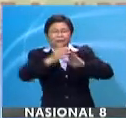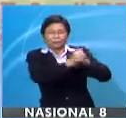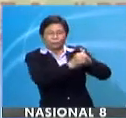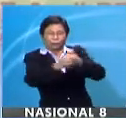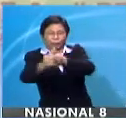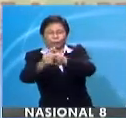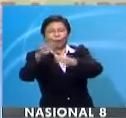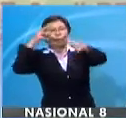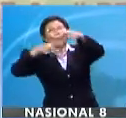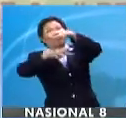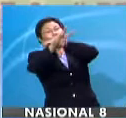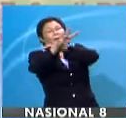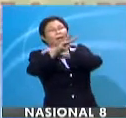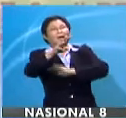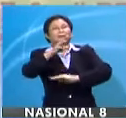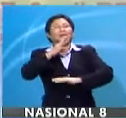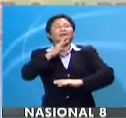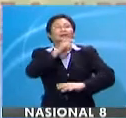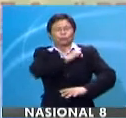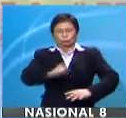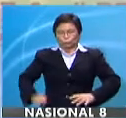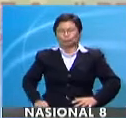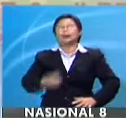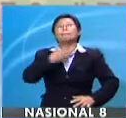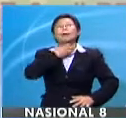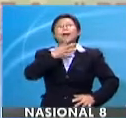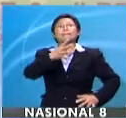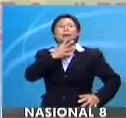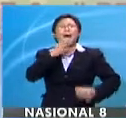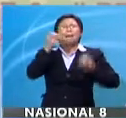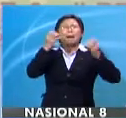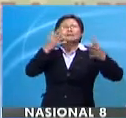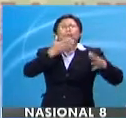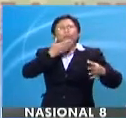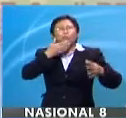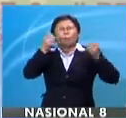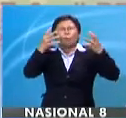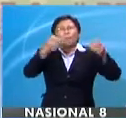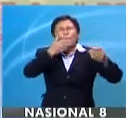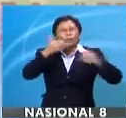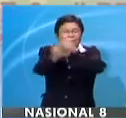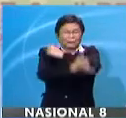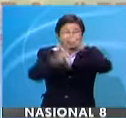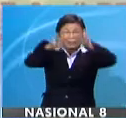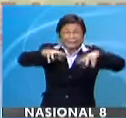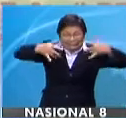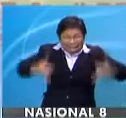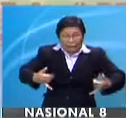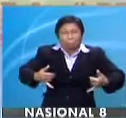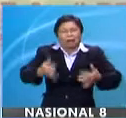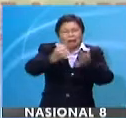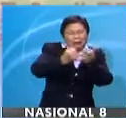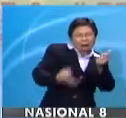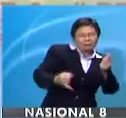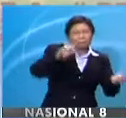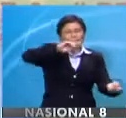pemimpin berwawasan. Titah Sultan Perak Sultan Nazrin Shah, kebanyakan generasi muda dalam kalangan negara ASEAN hari ini dilahirkan